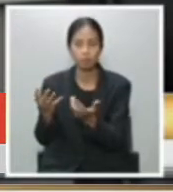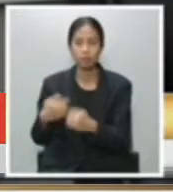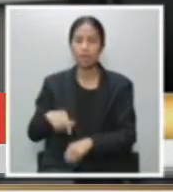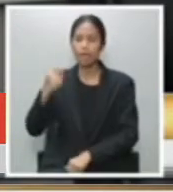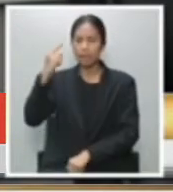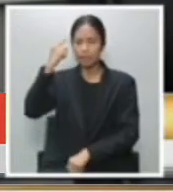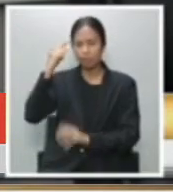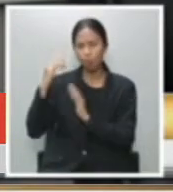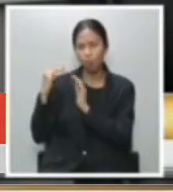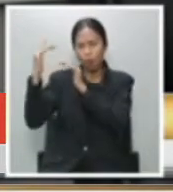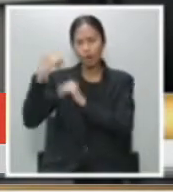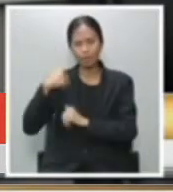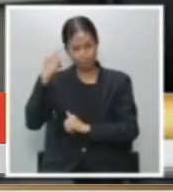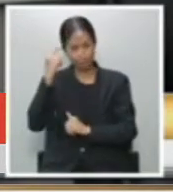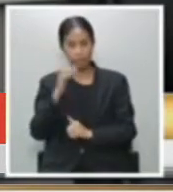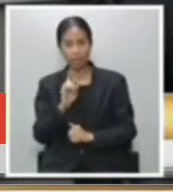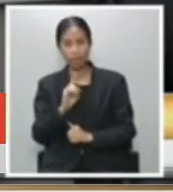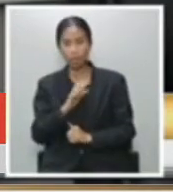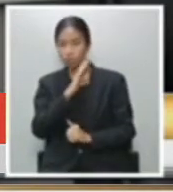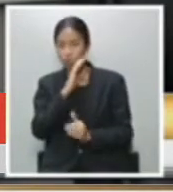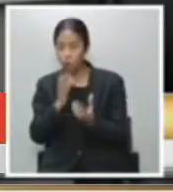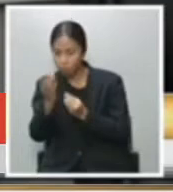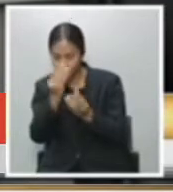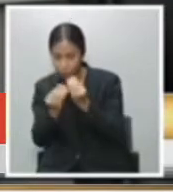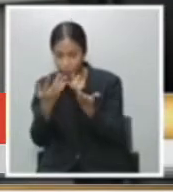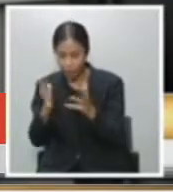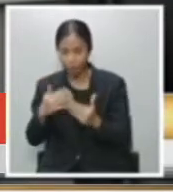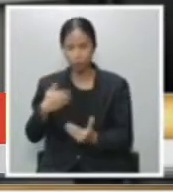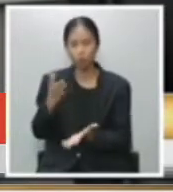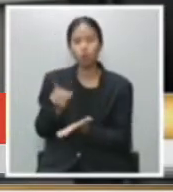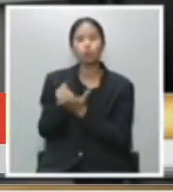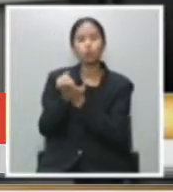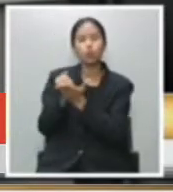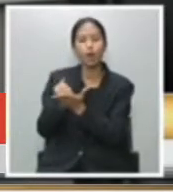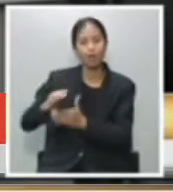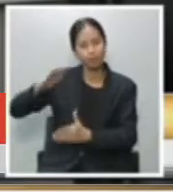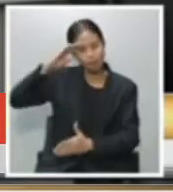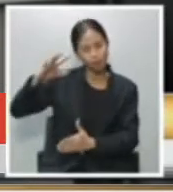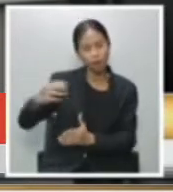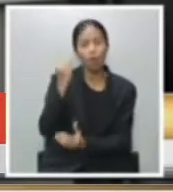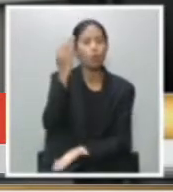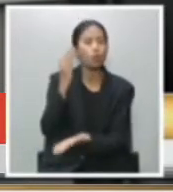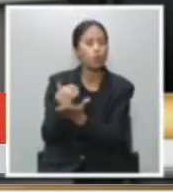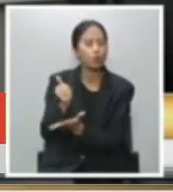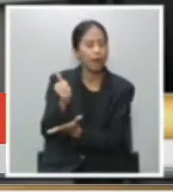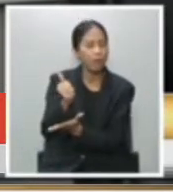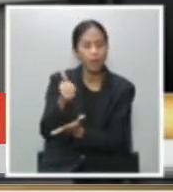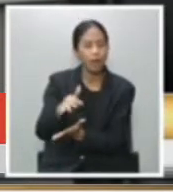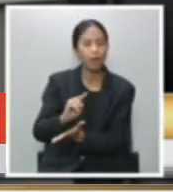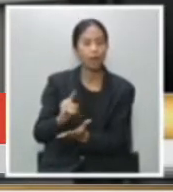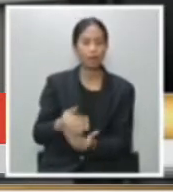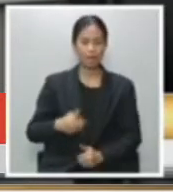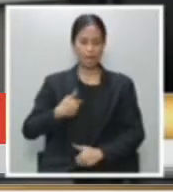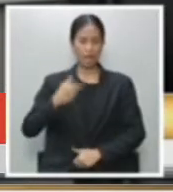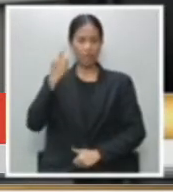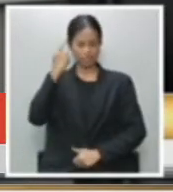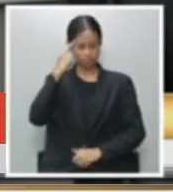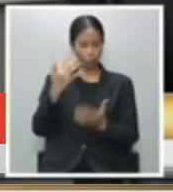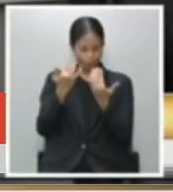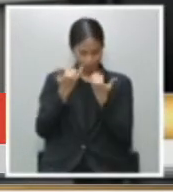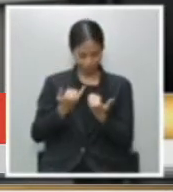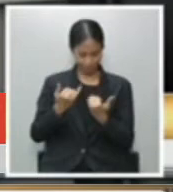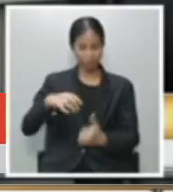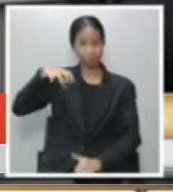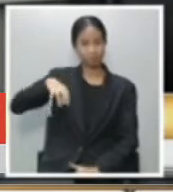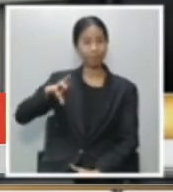คาดหวังครับว่าศึกษามาแล้วเขาจะยุติเรื่องการรัฐประหารคาดหวังเพียงว่า สภาเราเนี่ยได้สร้างประวัติศาสตร์